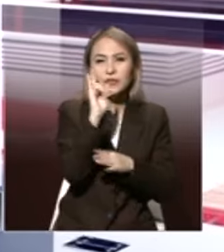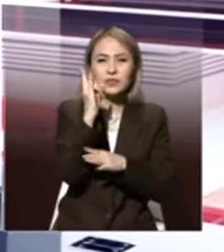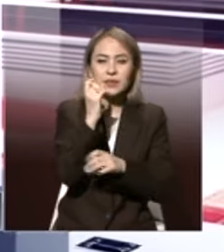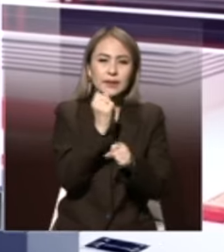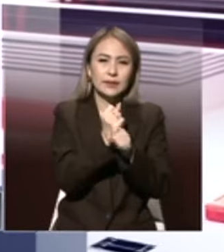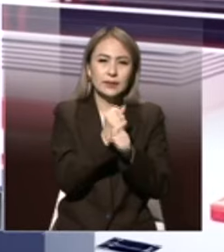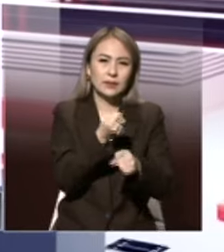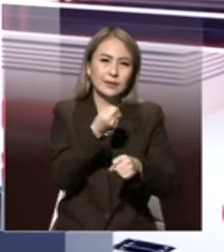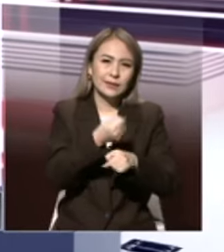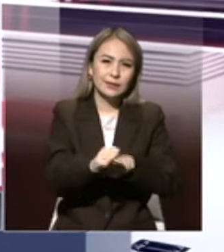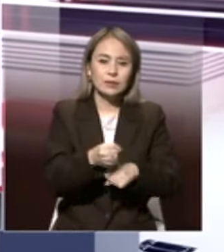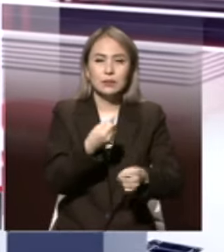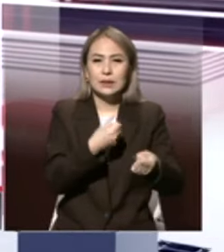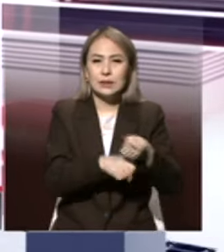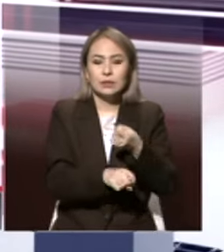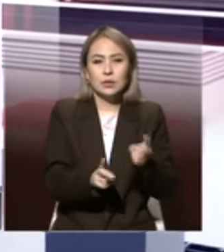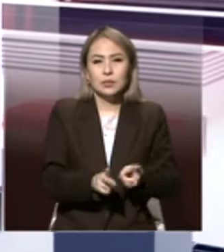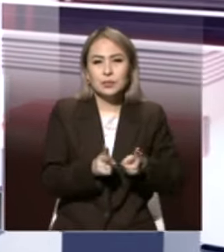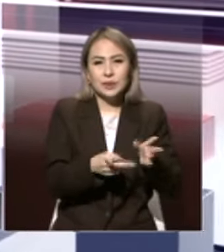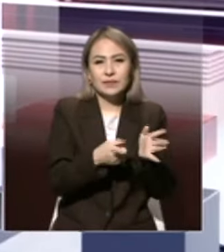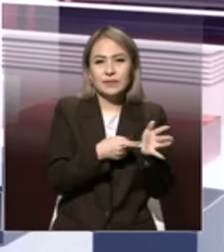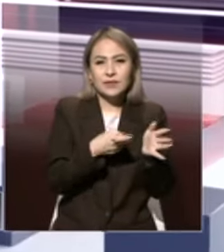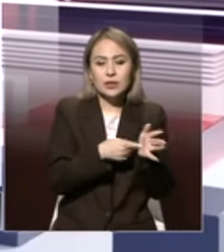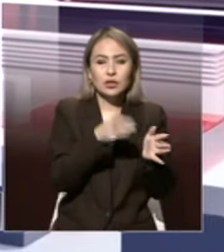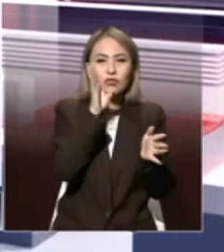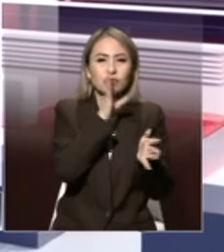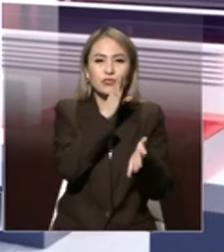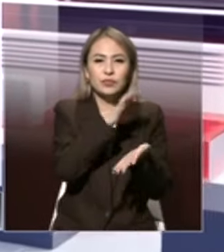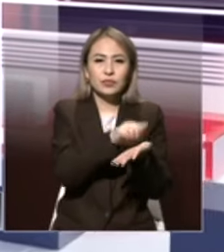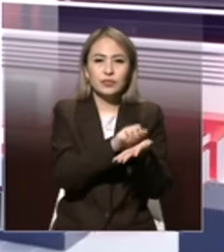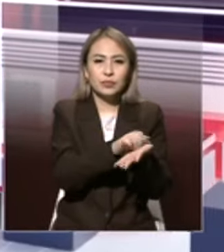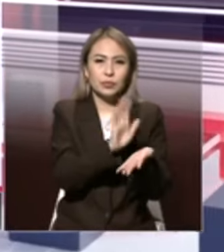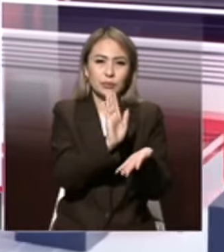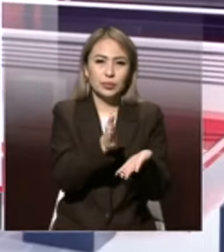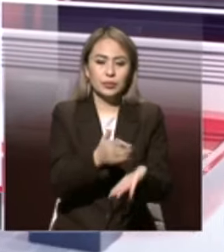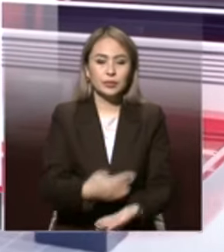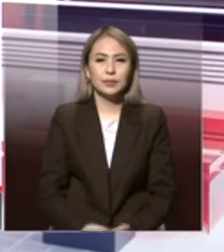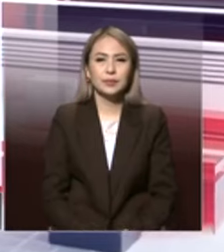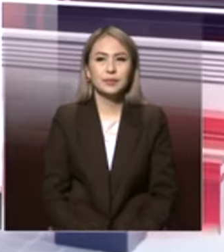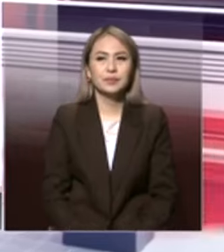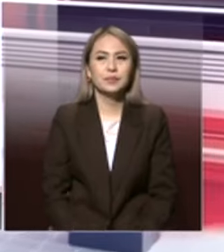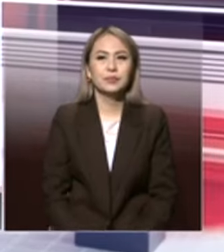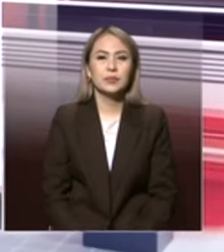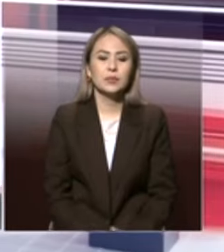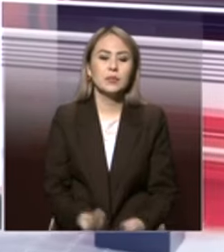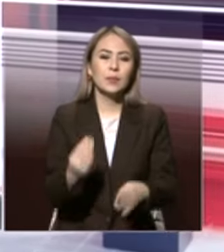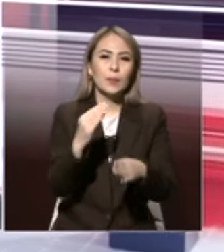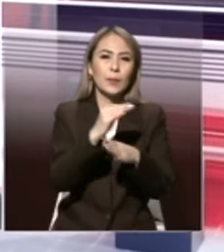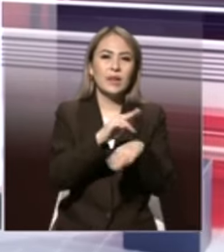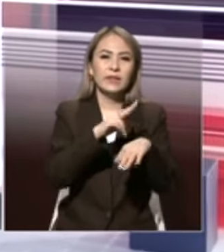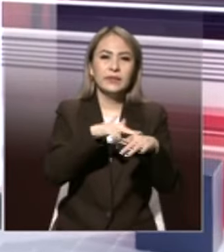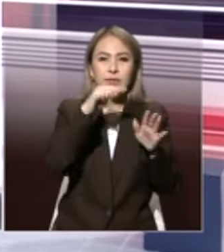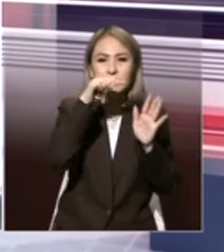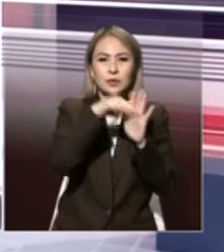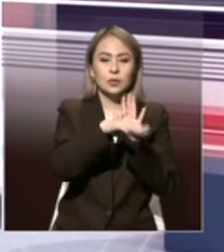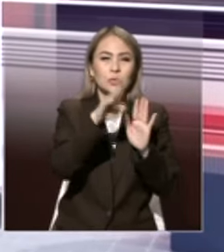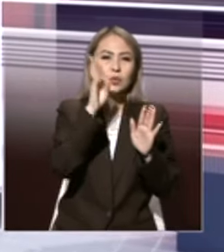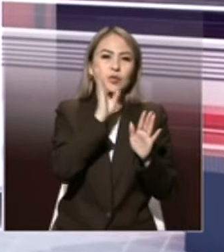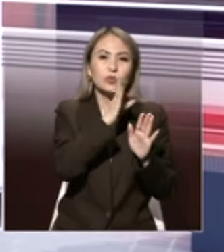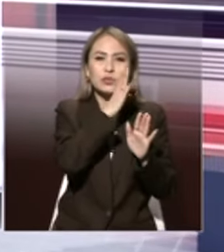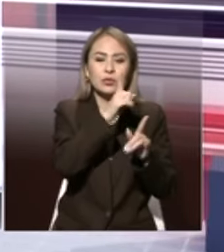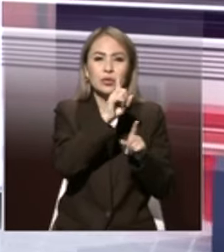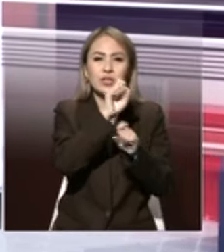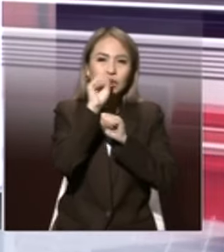жасалған зорлық-зомбылыққа қатысты қылмыстарды тергеумен әйел тергеушілер айналысатын болды. Сондай-ақ ішкі істер органдарында әйелдерді